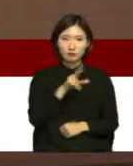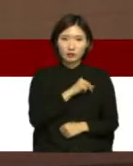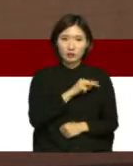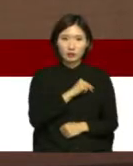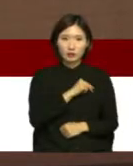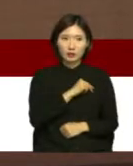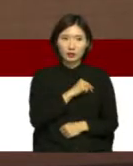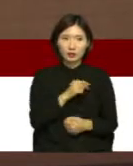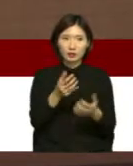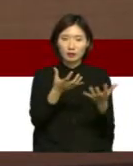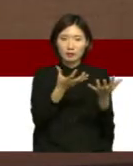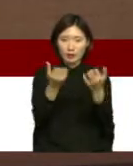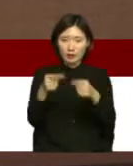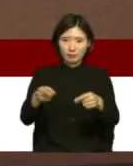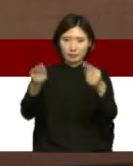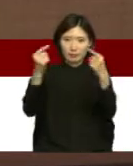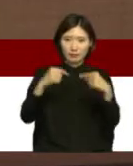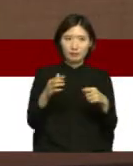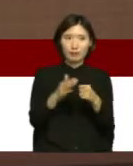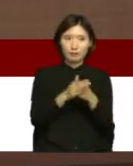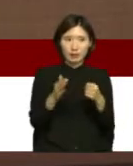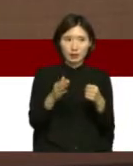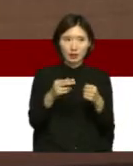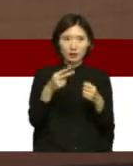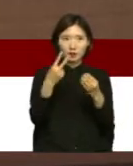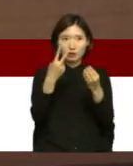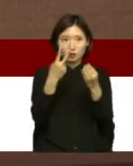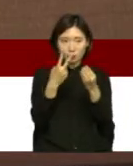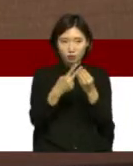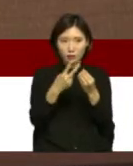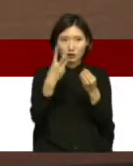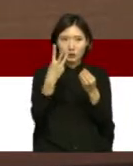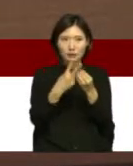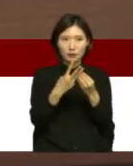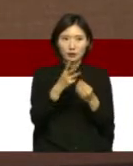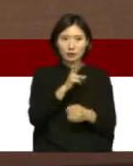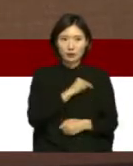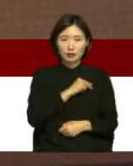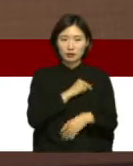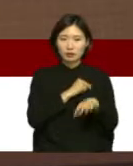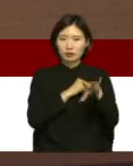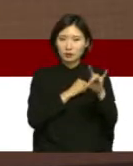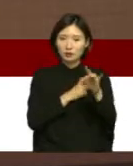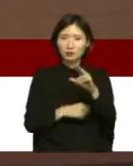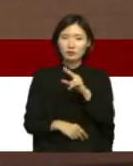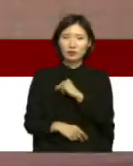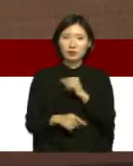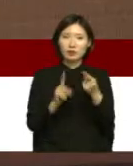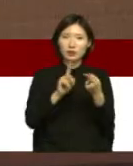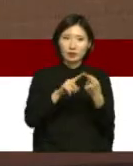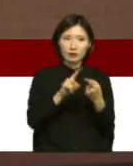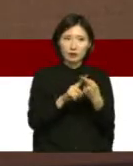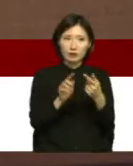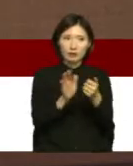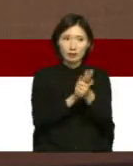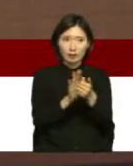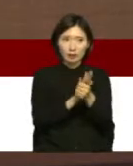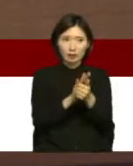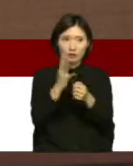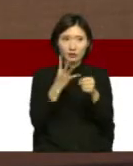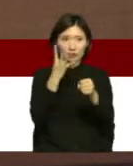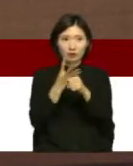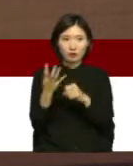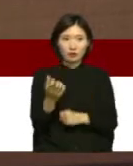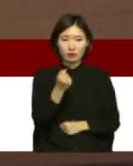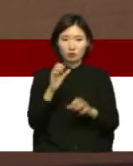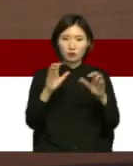많이 들어오셨습니다. 그래서 재선 삼선 의원님들이 그런 초선 의원님들에 대한 배려를 자녀가들 좀 간직하고